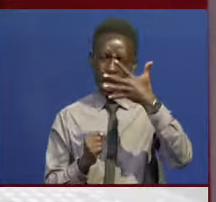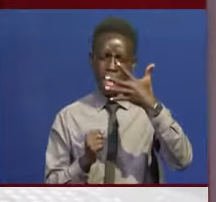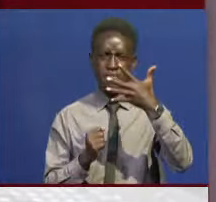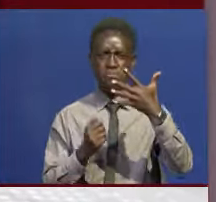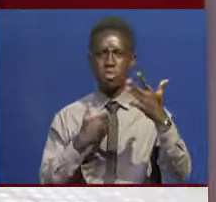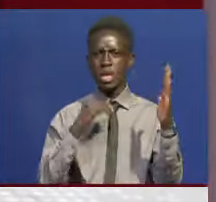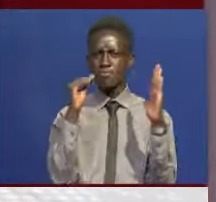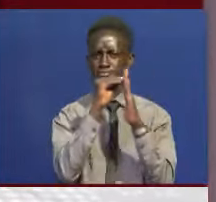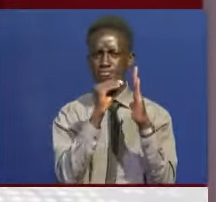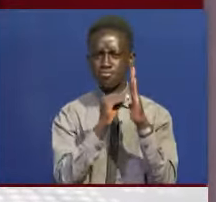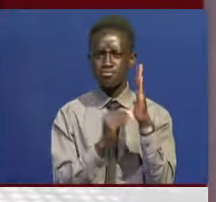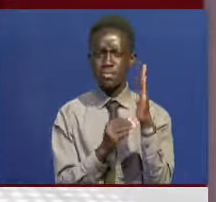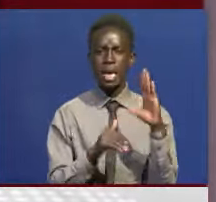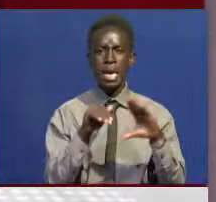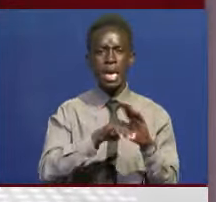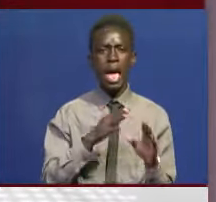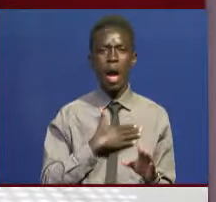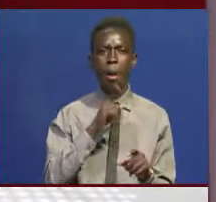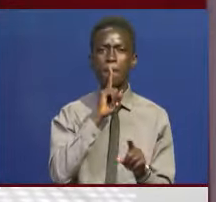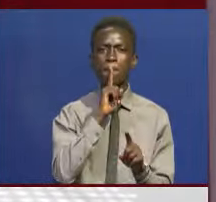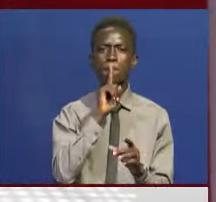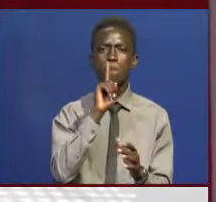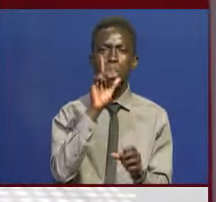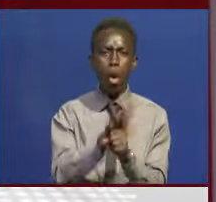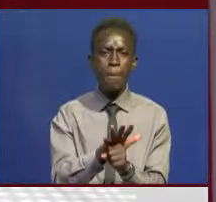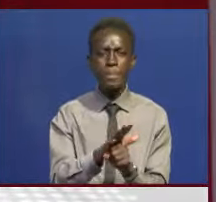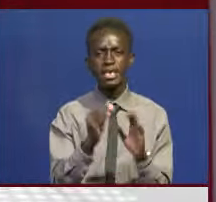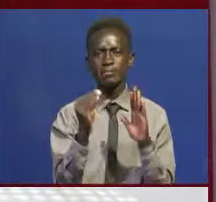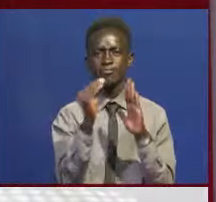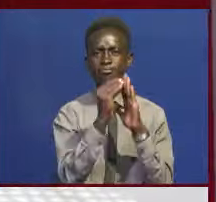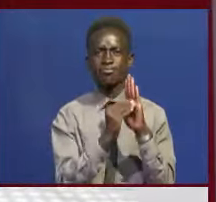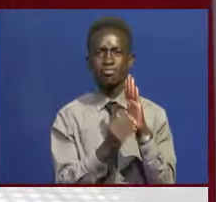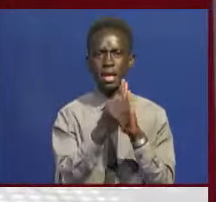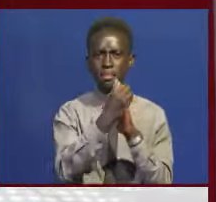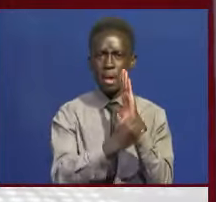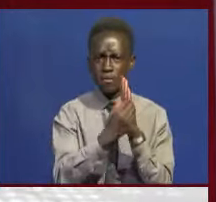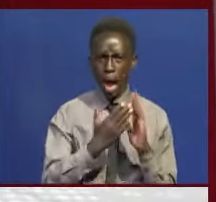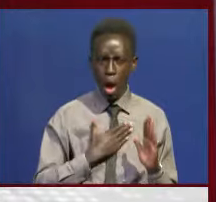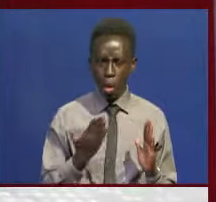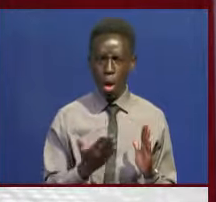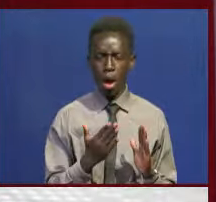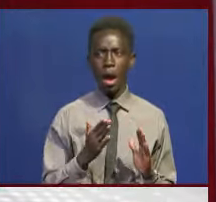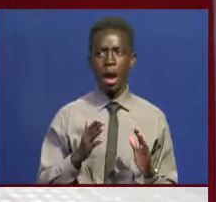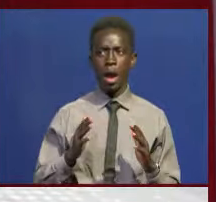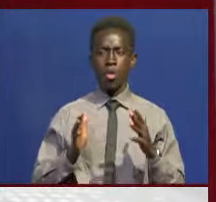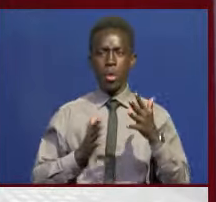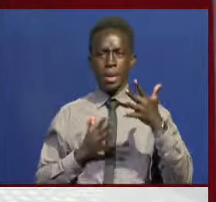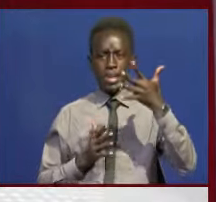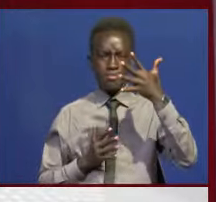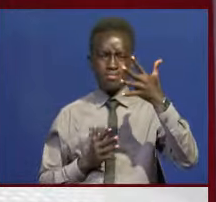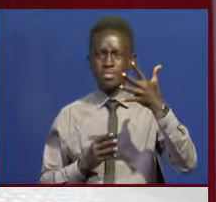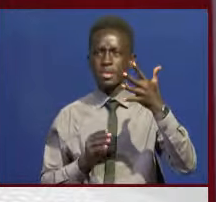kina mama hawa wanaongoza katika nafasi 4 ya manifesto yetu.